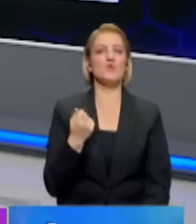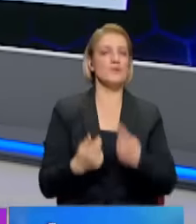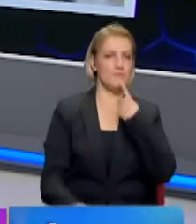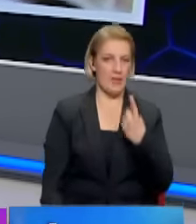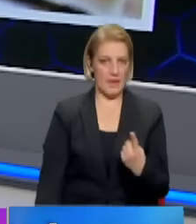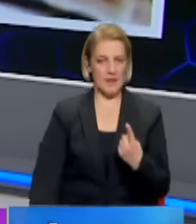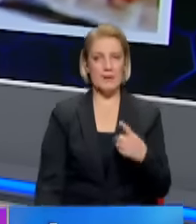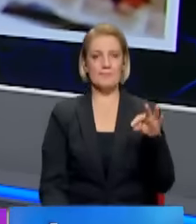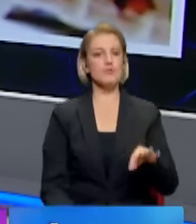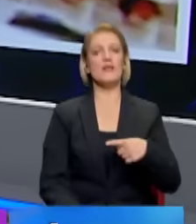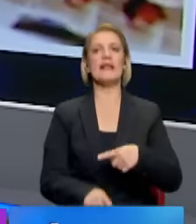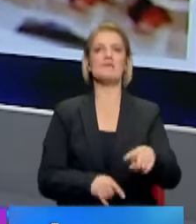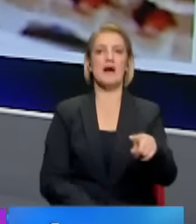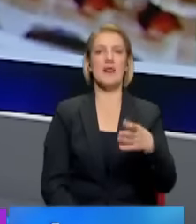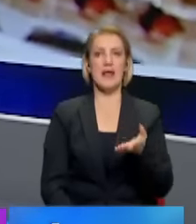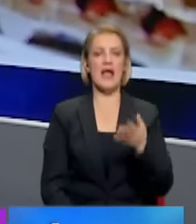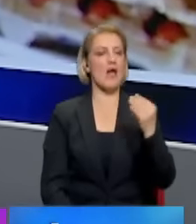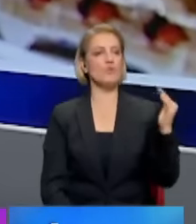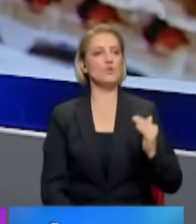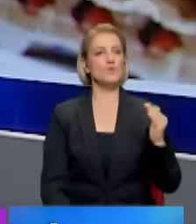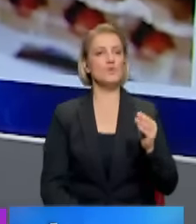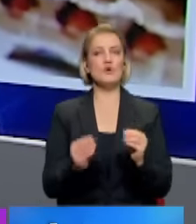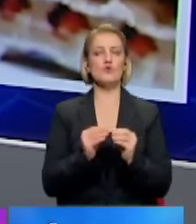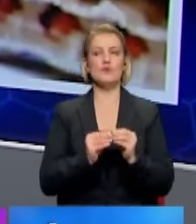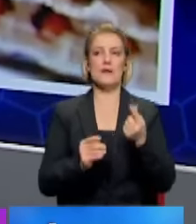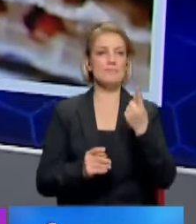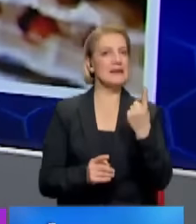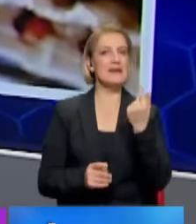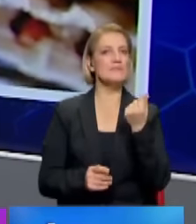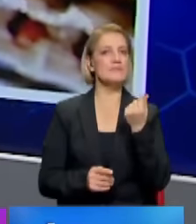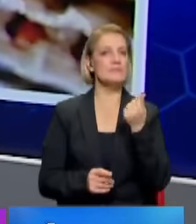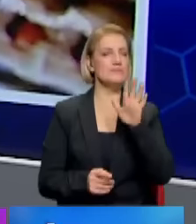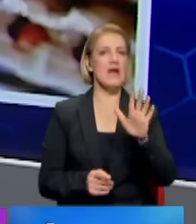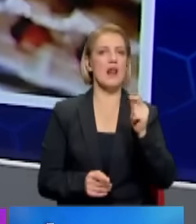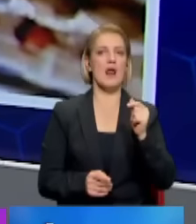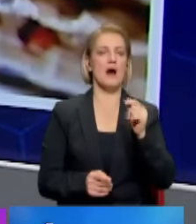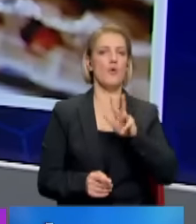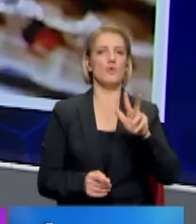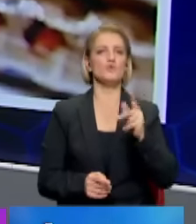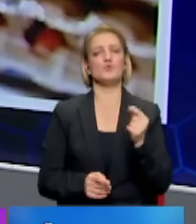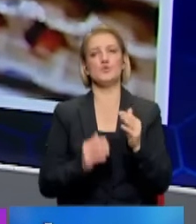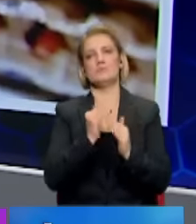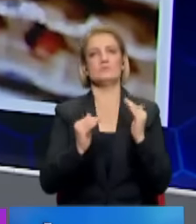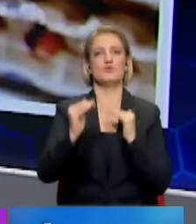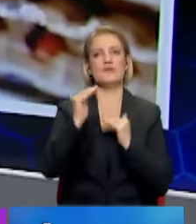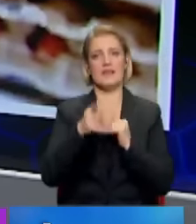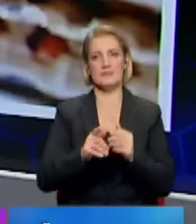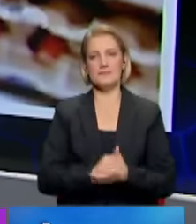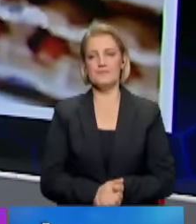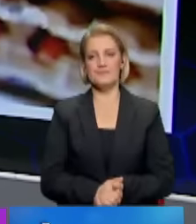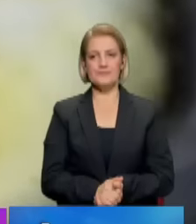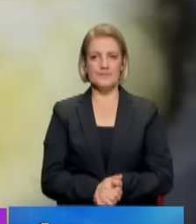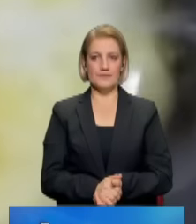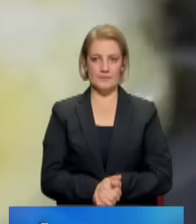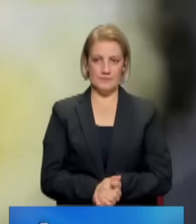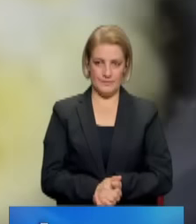demiştik. Bugün itibariyle en uygun fiyatlı yumurtanın adedi 5 lira 30 kuruşa yükseldi.